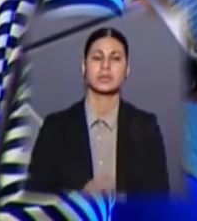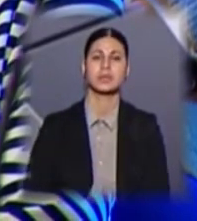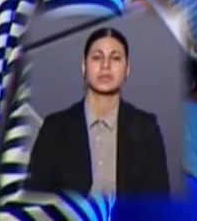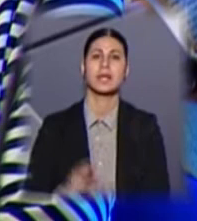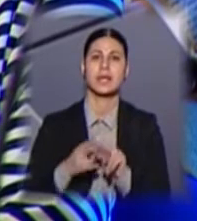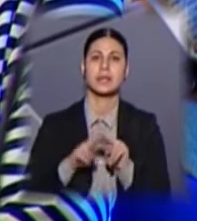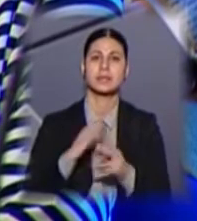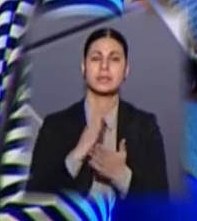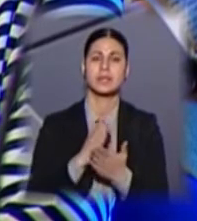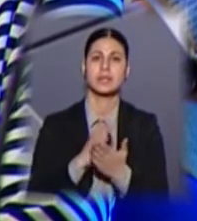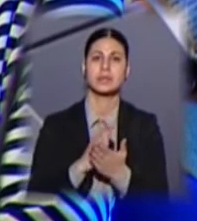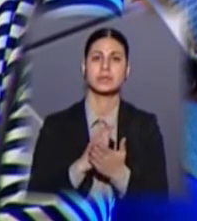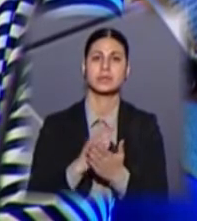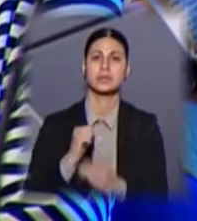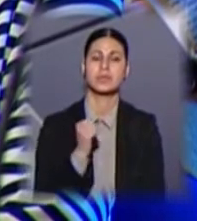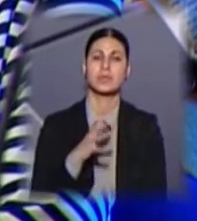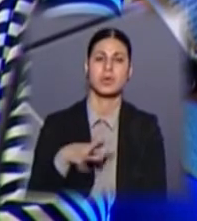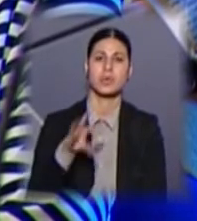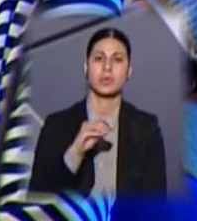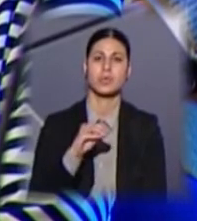ეს არის, მეგობრებო,